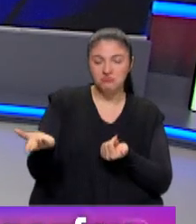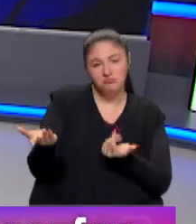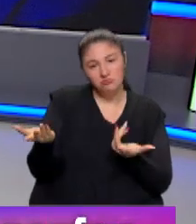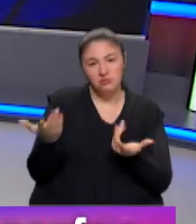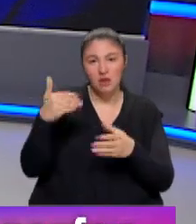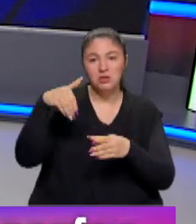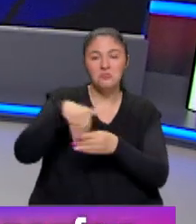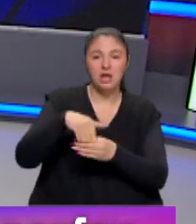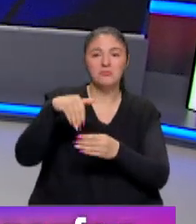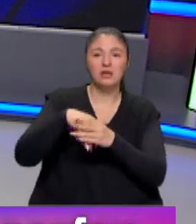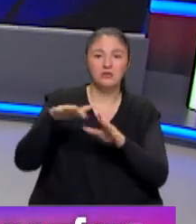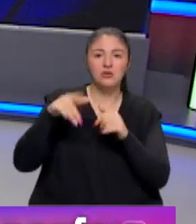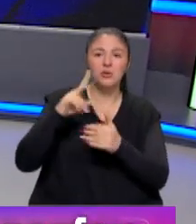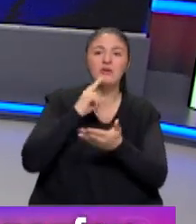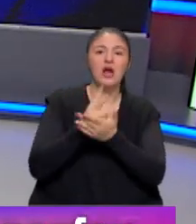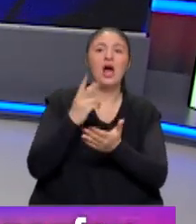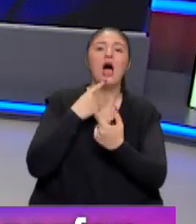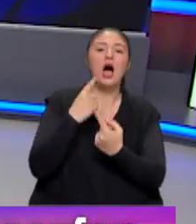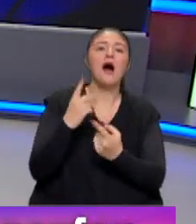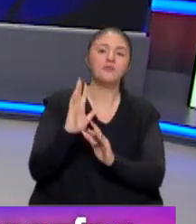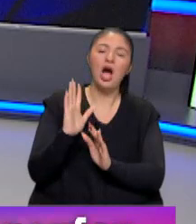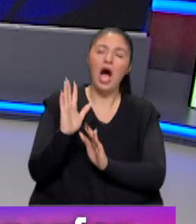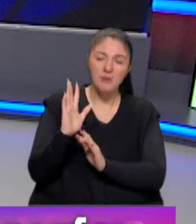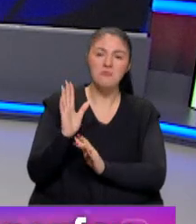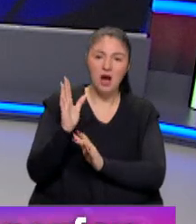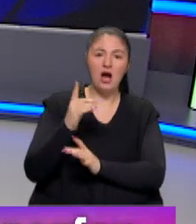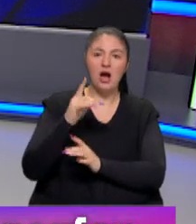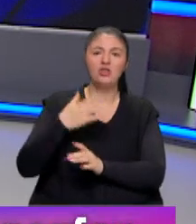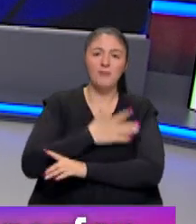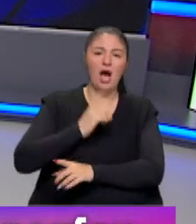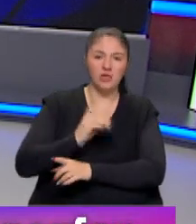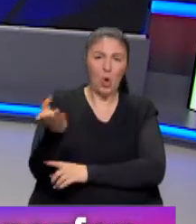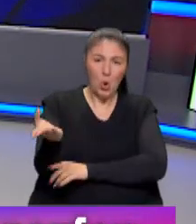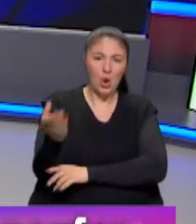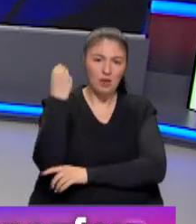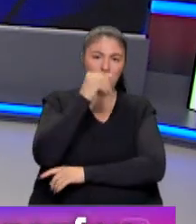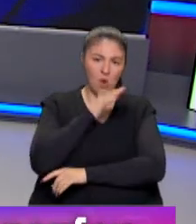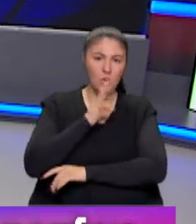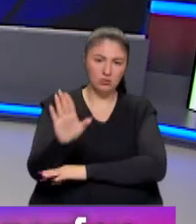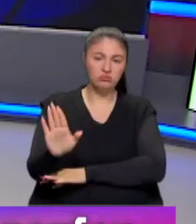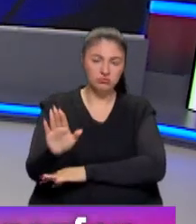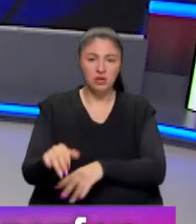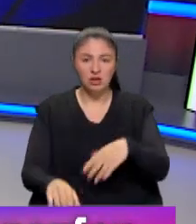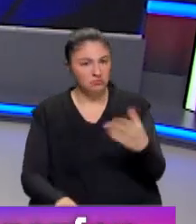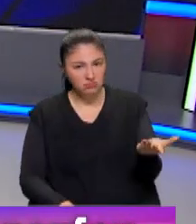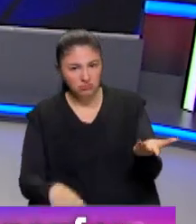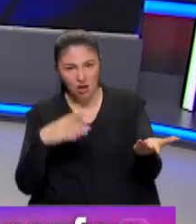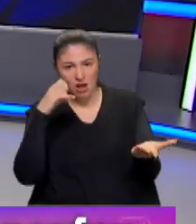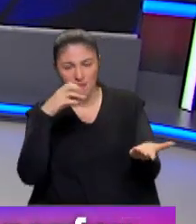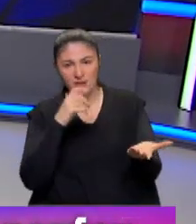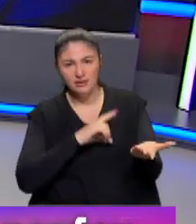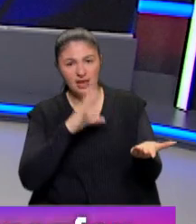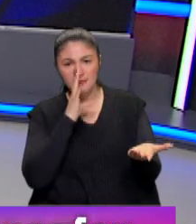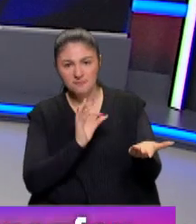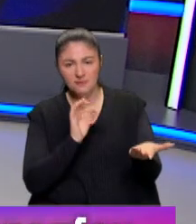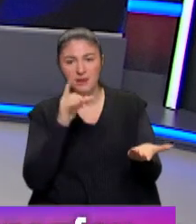kadar parti meclisinden bu karar ilan edilmemiş olsa da CHP'nin adayı Ekrem İmamoğlu. Peki AK Parti'nin adayı